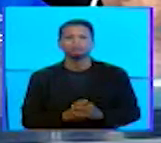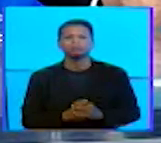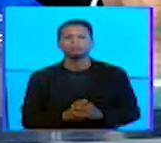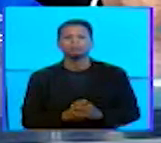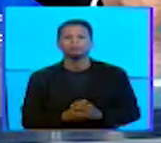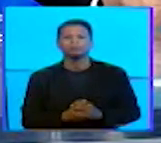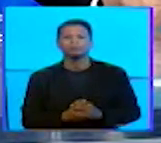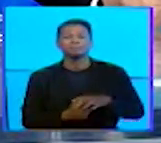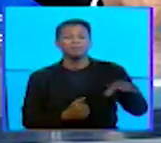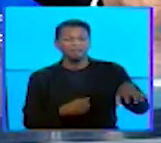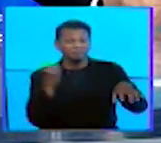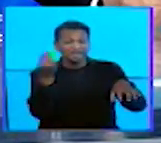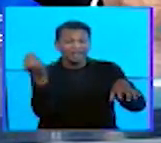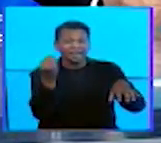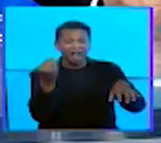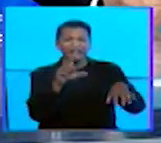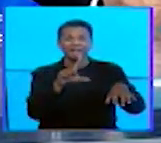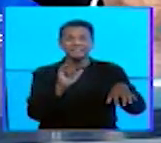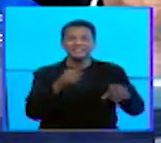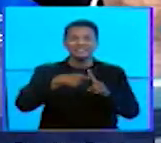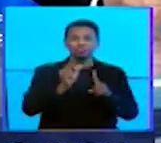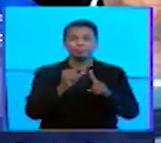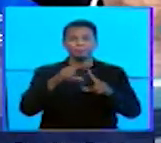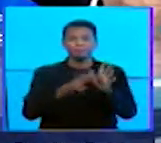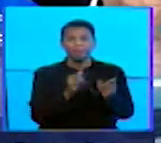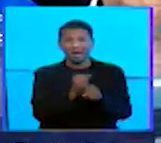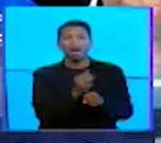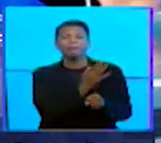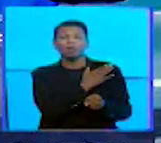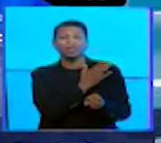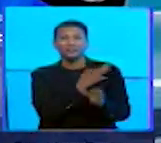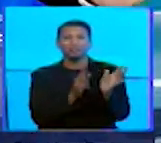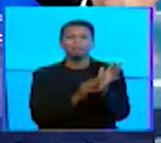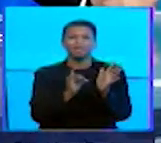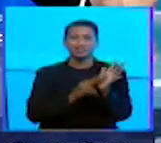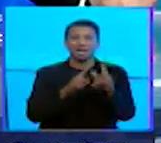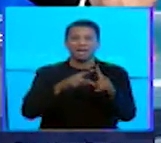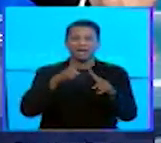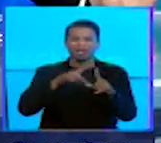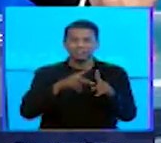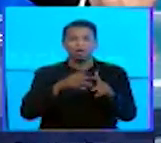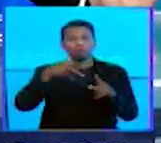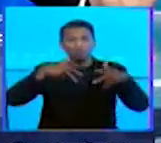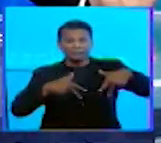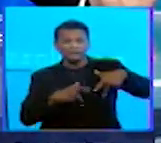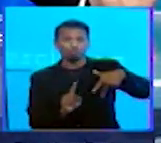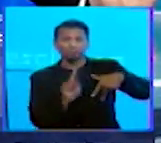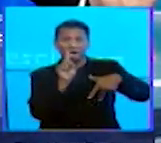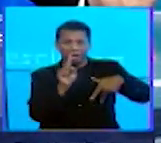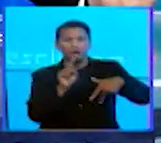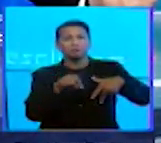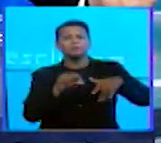Ke informasi lain, kawasan wisata Lukupang, Kabupaten Minahasa Utara, Sulawesi Utara bersiap menjadi tuan rumah ajang